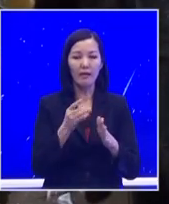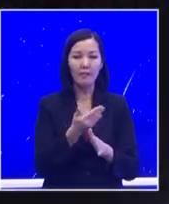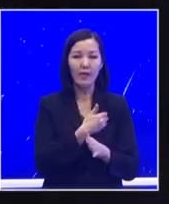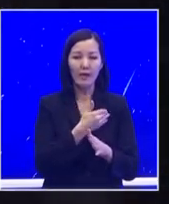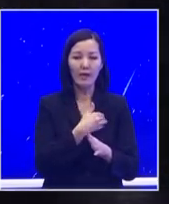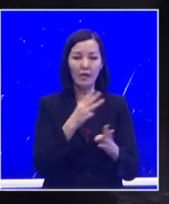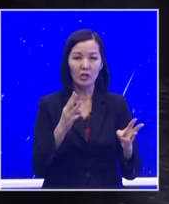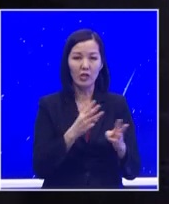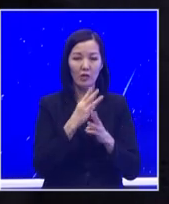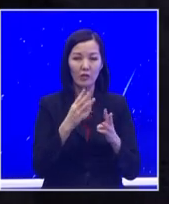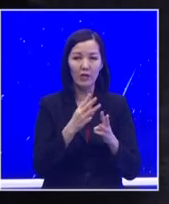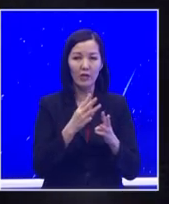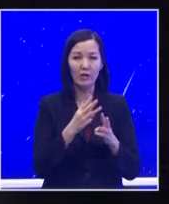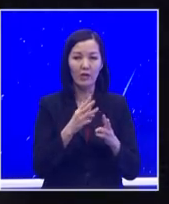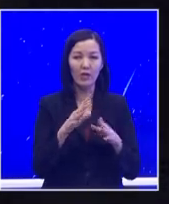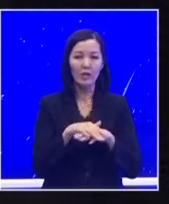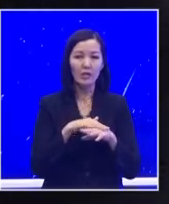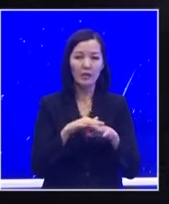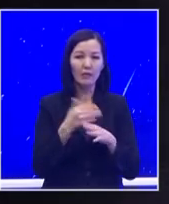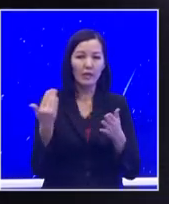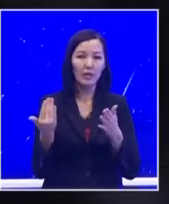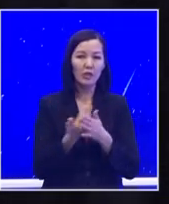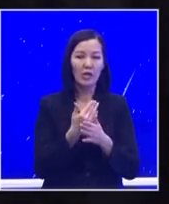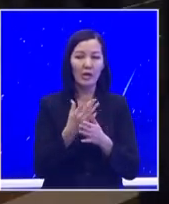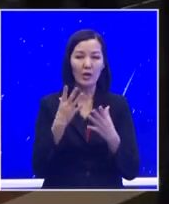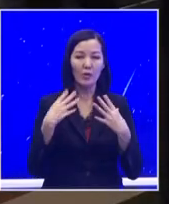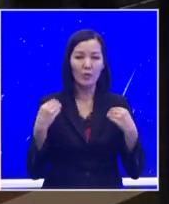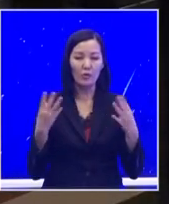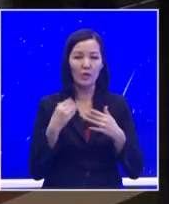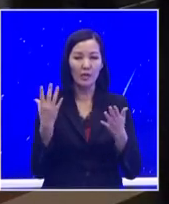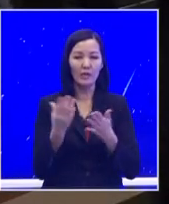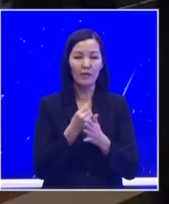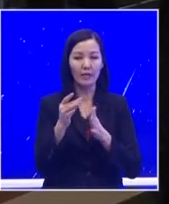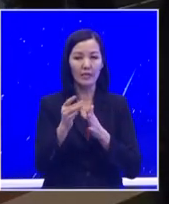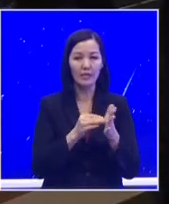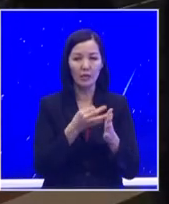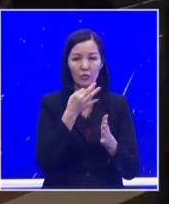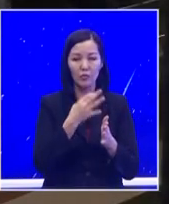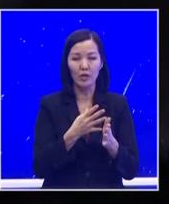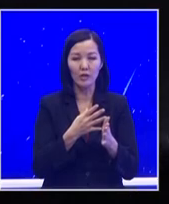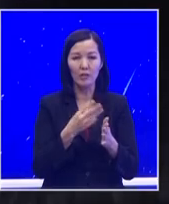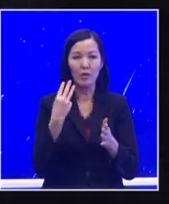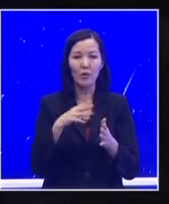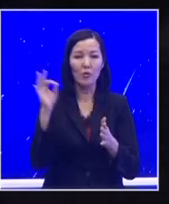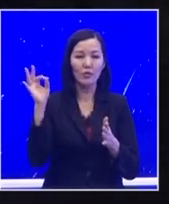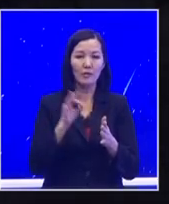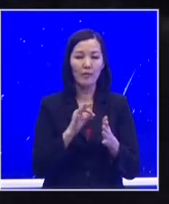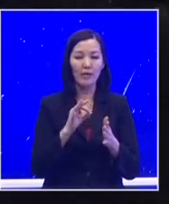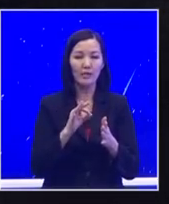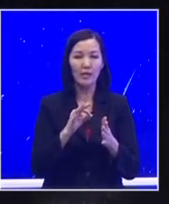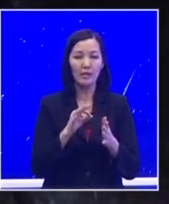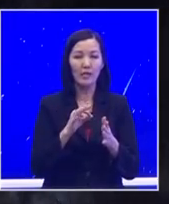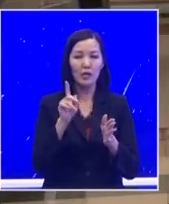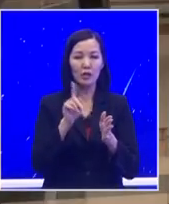қалауының орайы келмей жүрген осы жәрменкеден жаңа үлгідегі тонын тапты. Бірден ұнатып, құндыз шікті 30%-дық жеңілдікпен